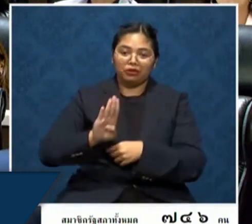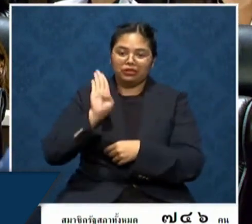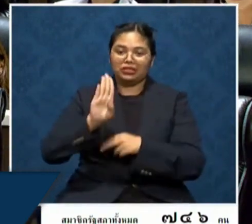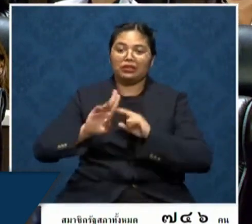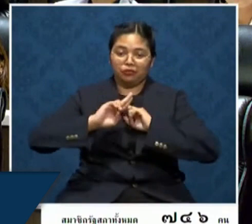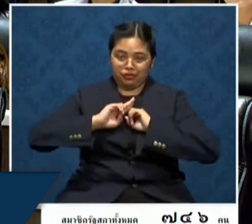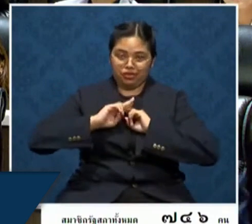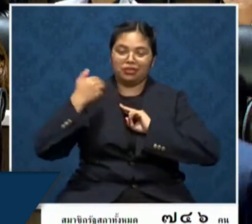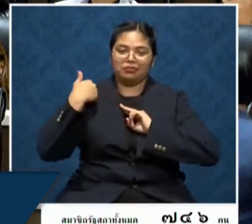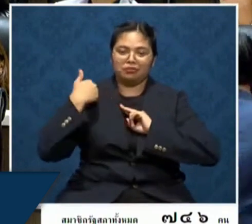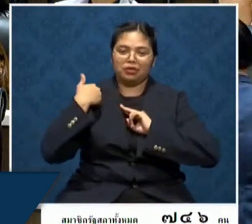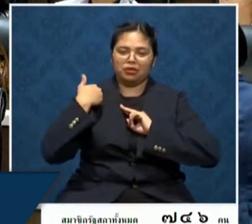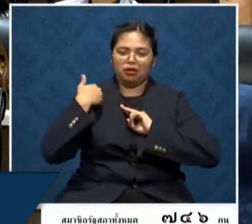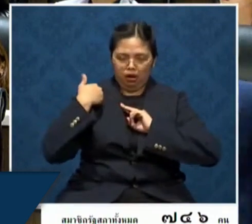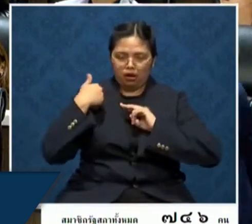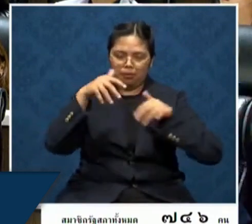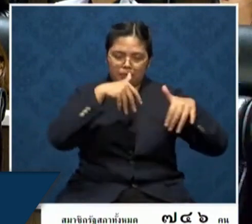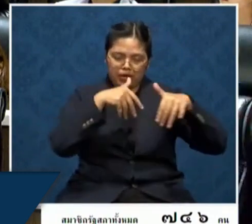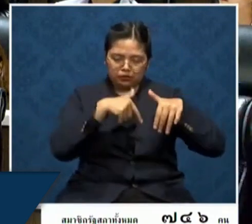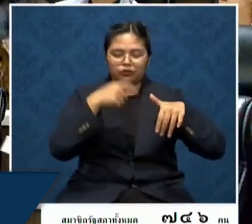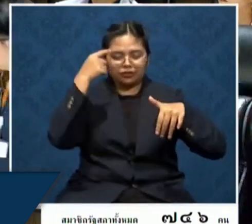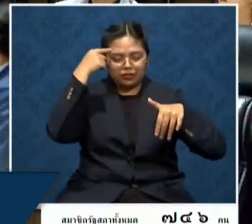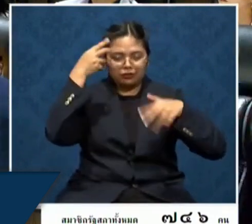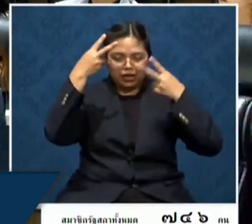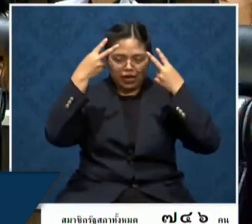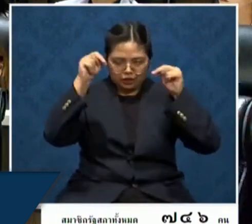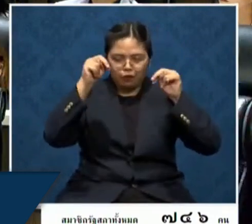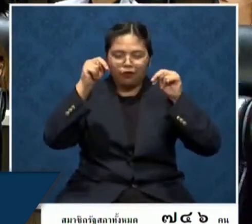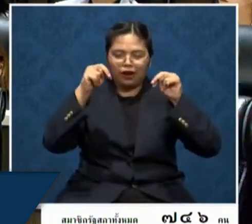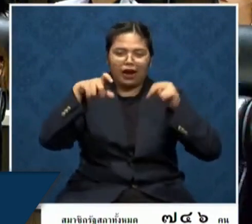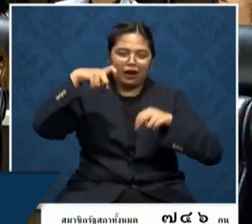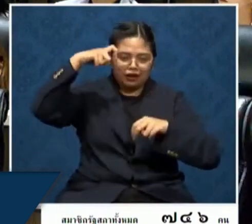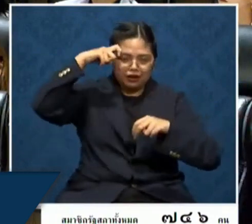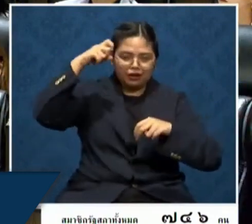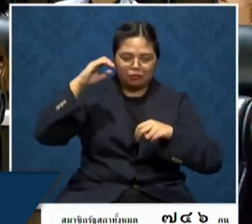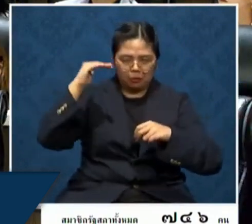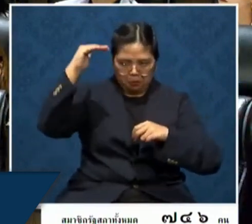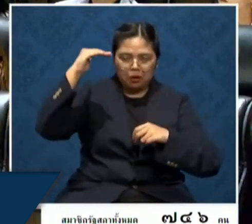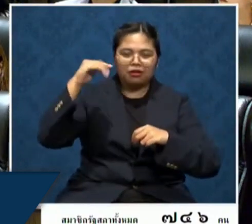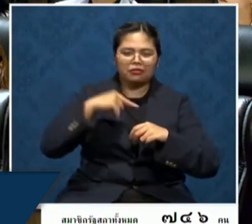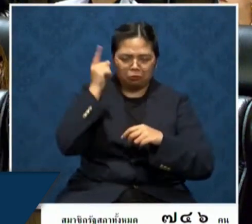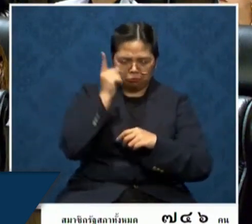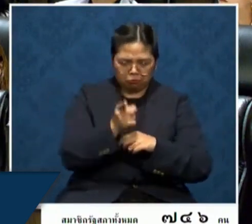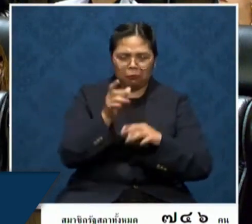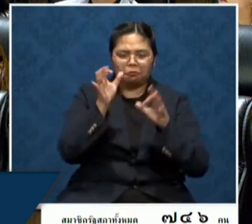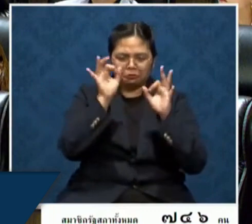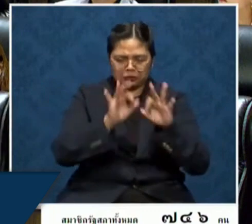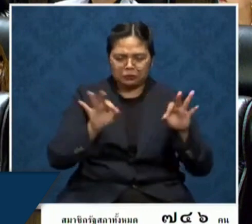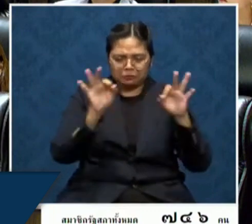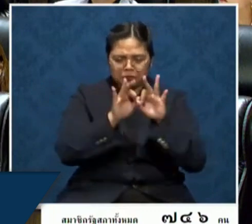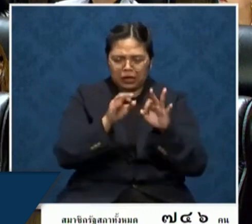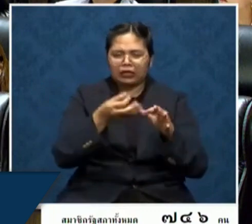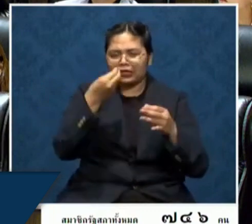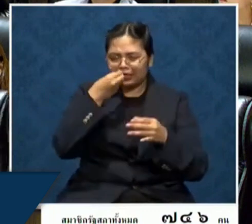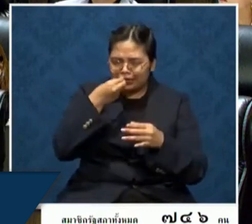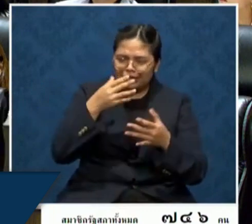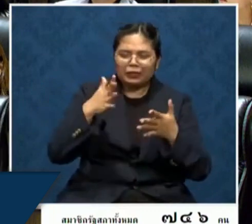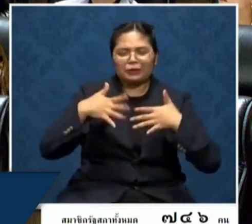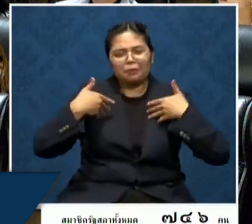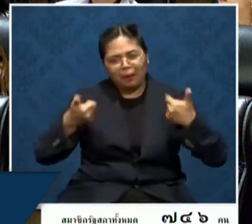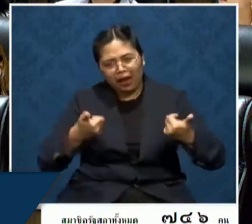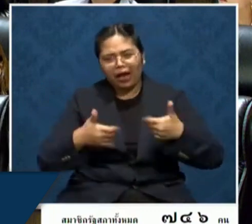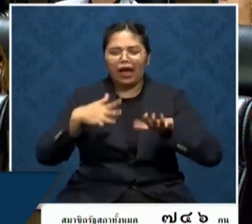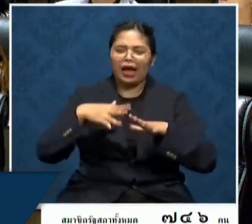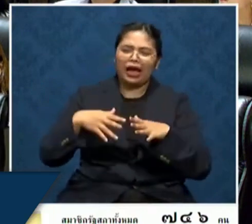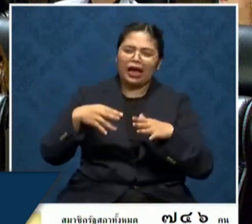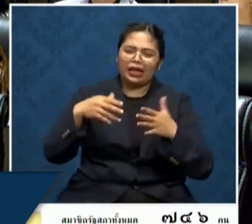ชนจึงฝากความหวังมากว่าท่านจะช่วยให้คนไทยมีกินมีใช้มีเกียรติมีศักดิ์ศรีสมกับที่พัก